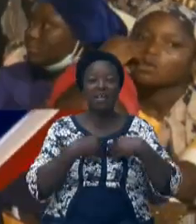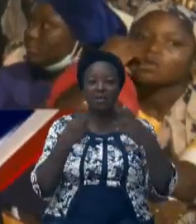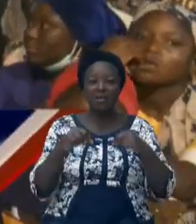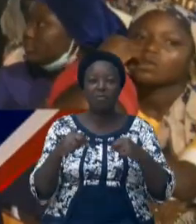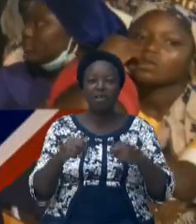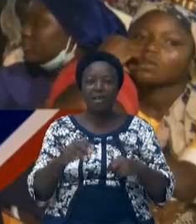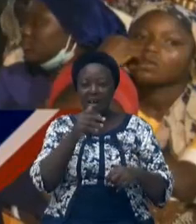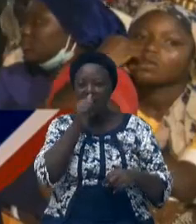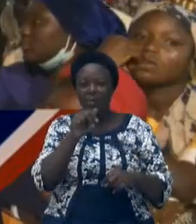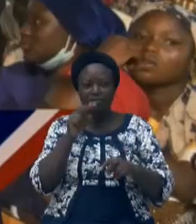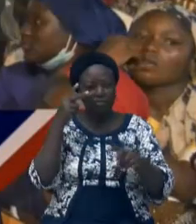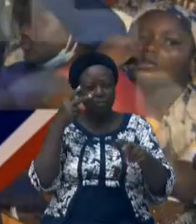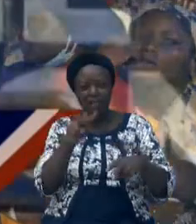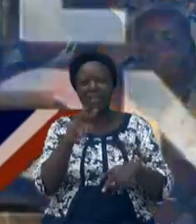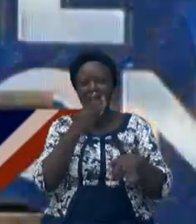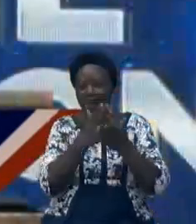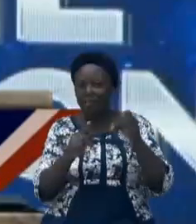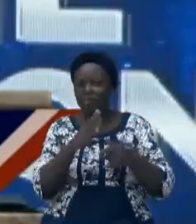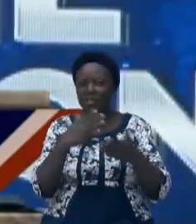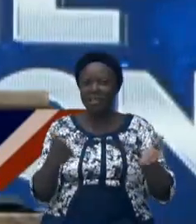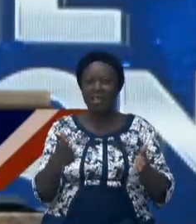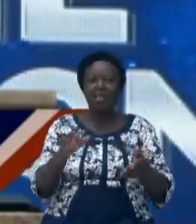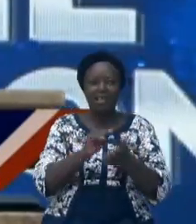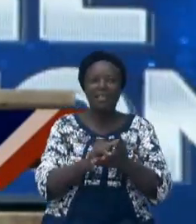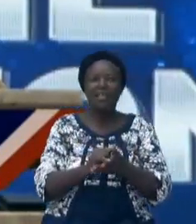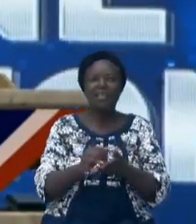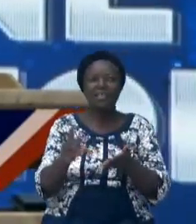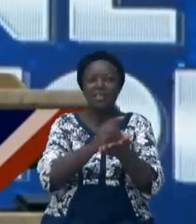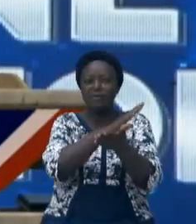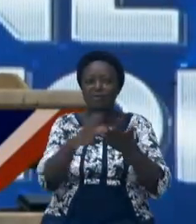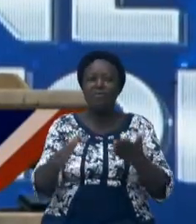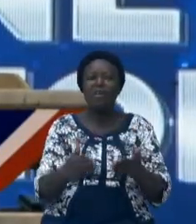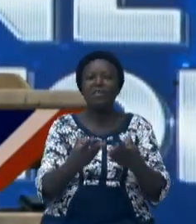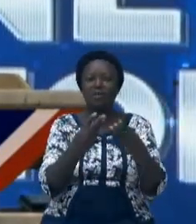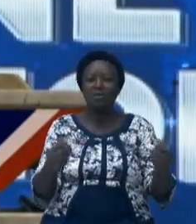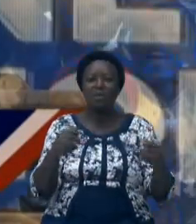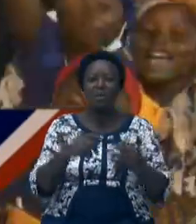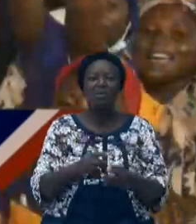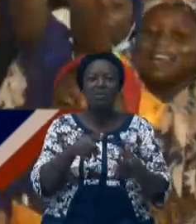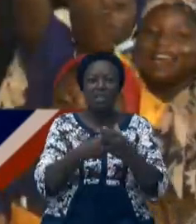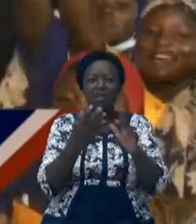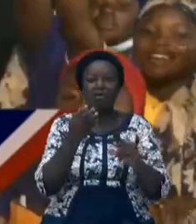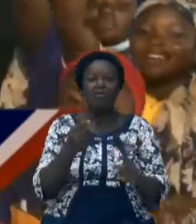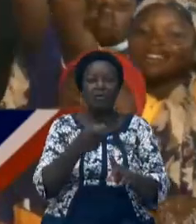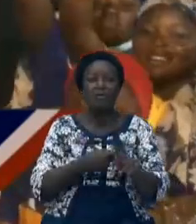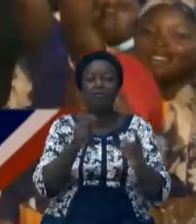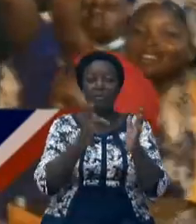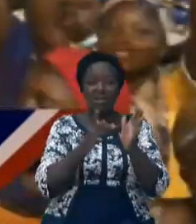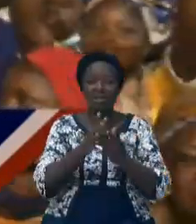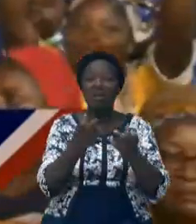message la solution divine est venu je regarde quelqu'un là-bas c'est ce sont des